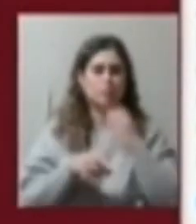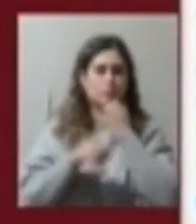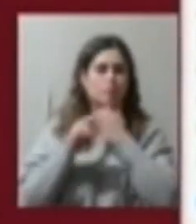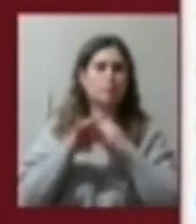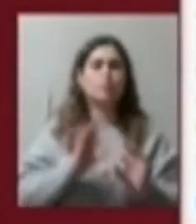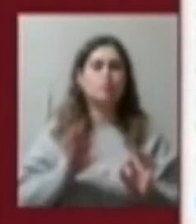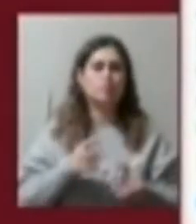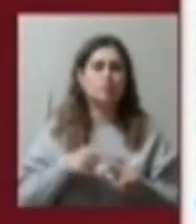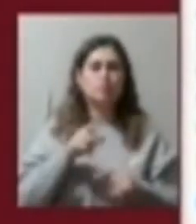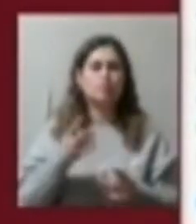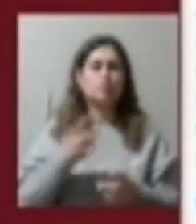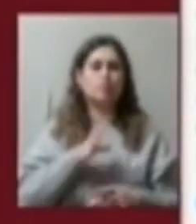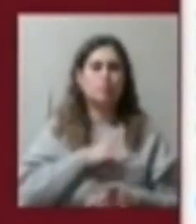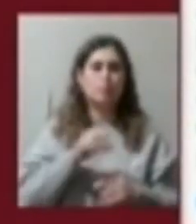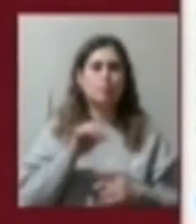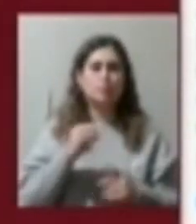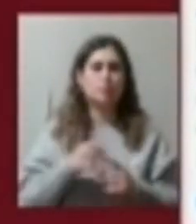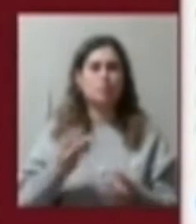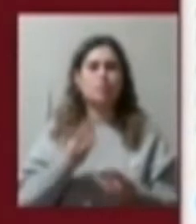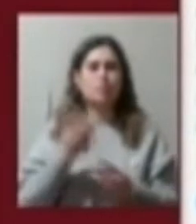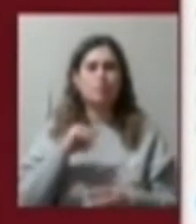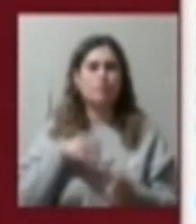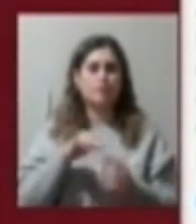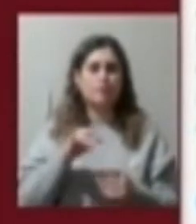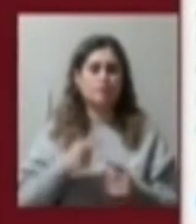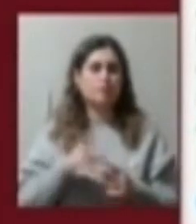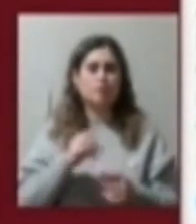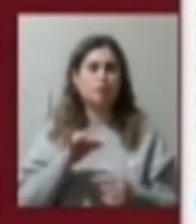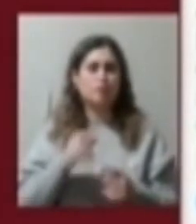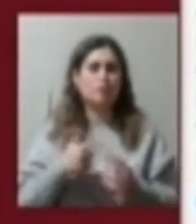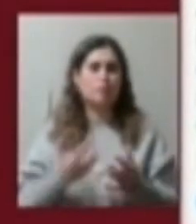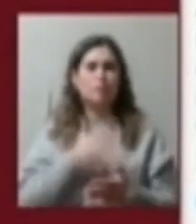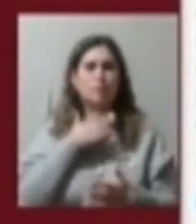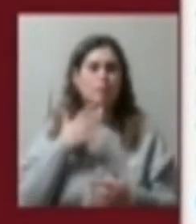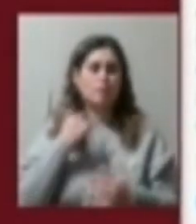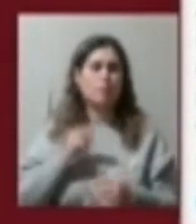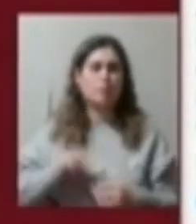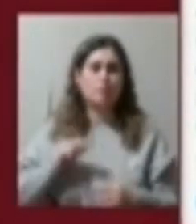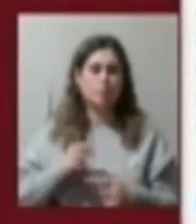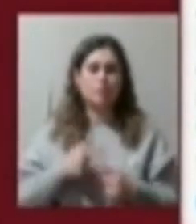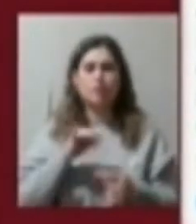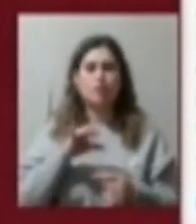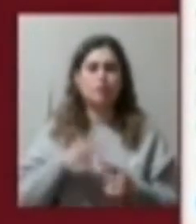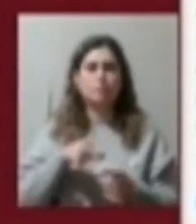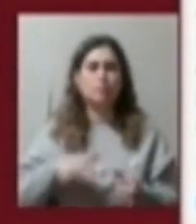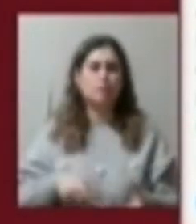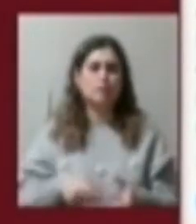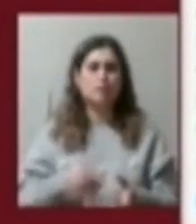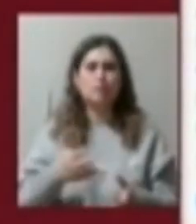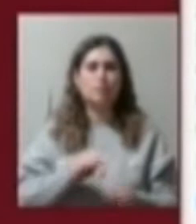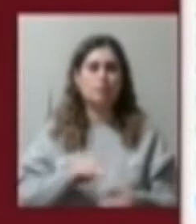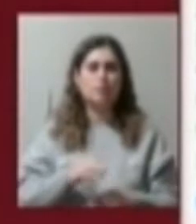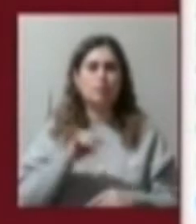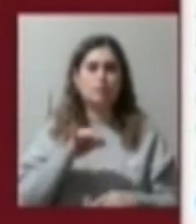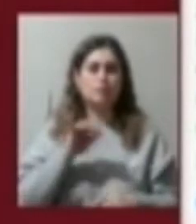що там має бути позначення пожежного виходу. Недоліків знайшли багато у роботі. Якість плитки, яку викладають у дворі,